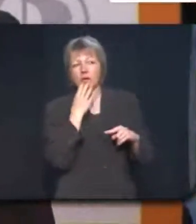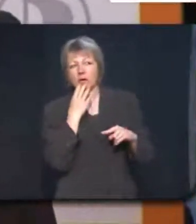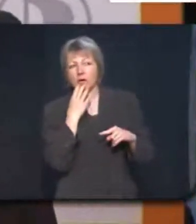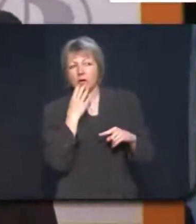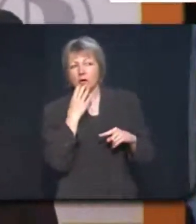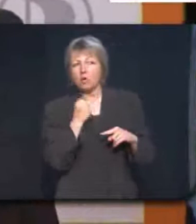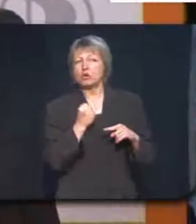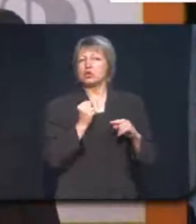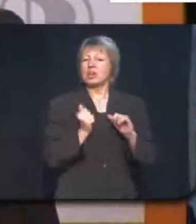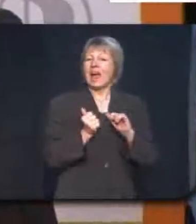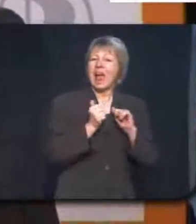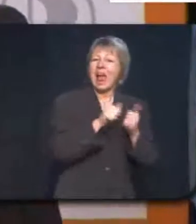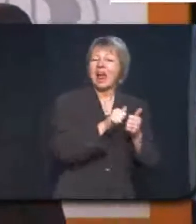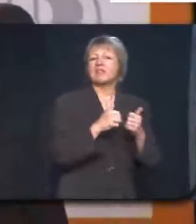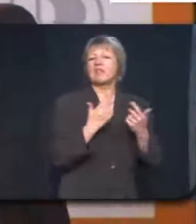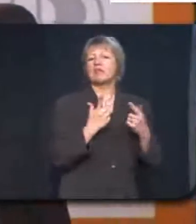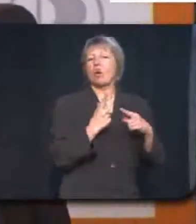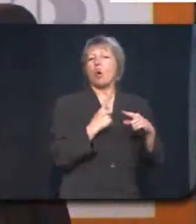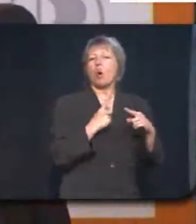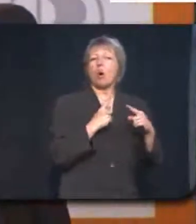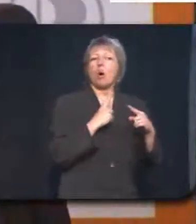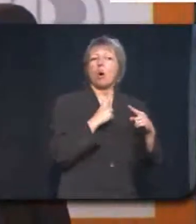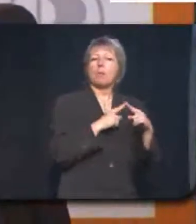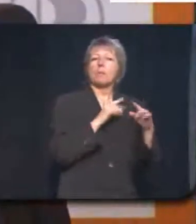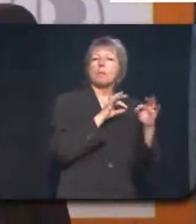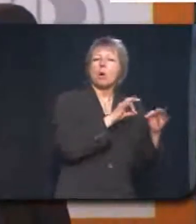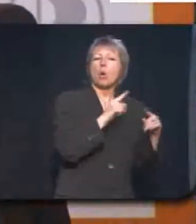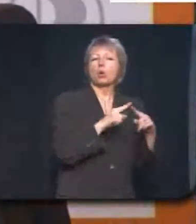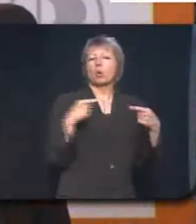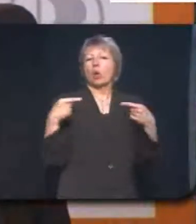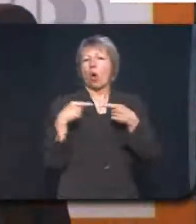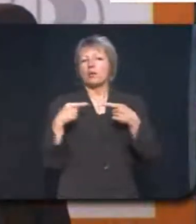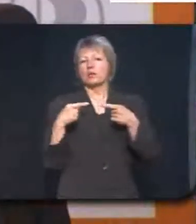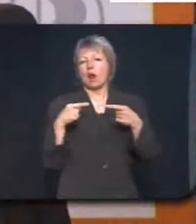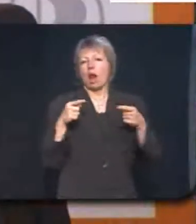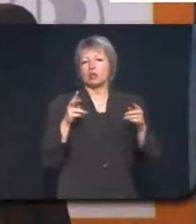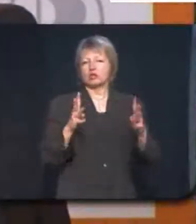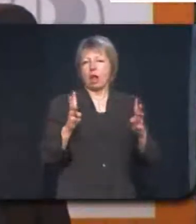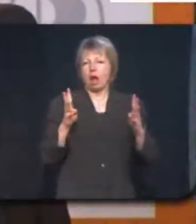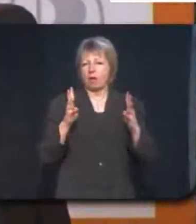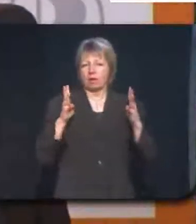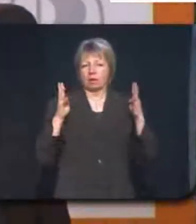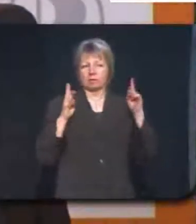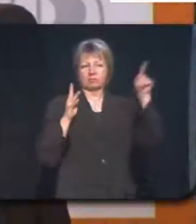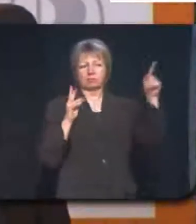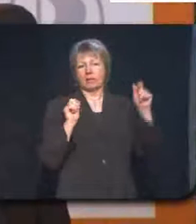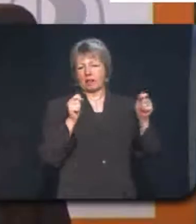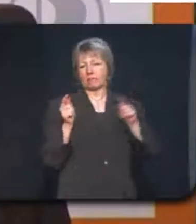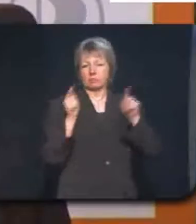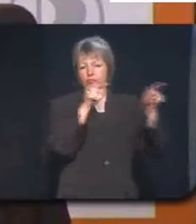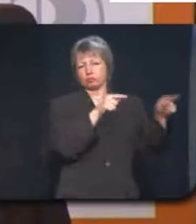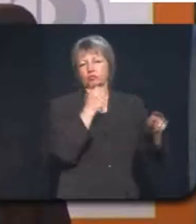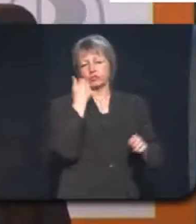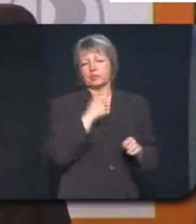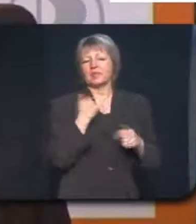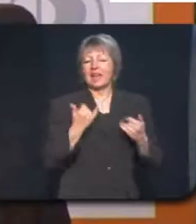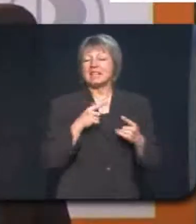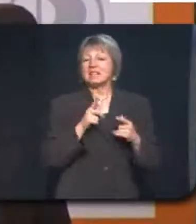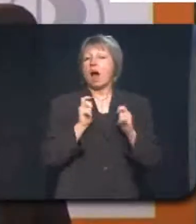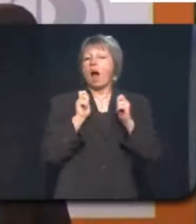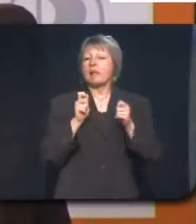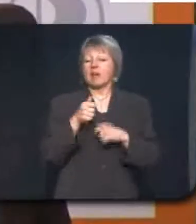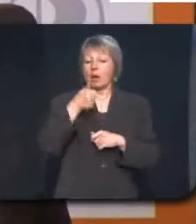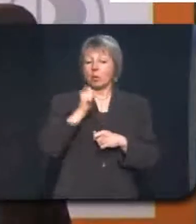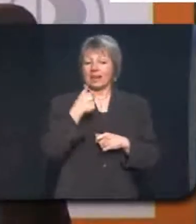Helfer gebraucht so dann kommen wir jetzt zu Besprechung des ersten Antrags das ist der wahlprogrammsantrag 111